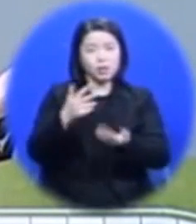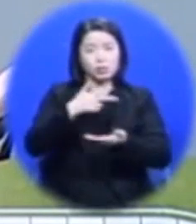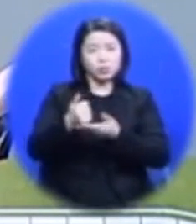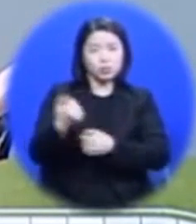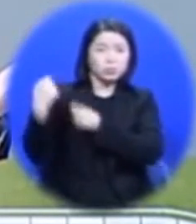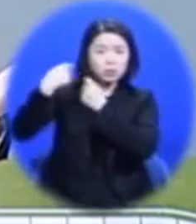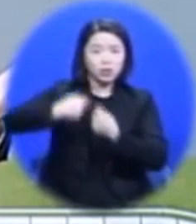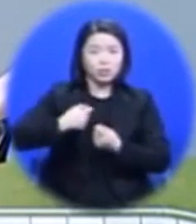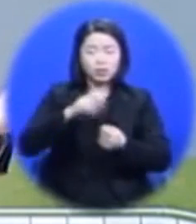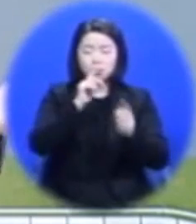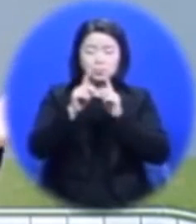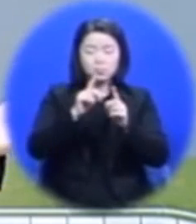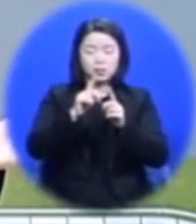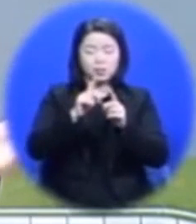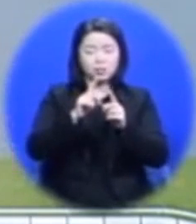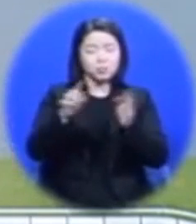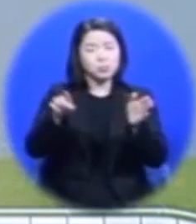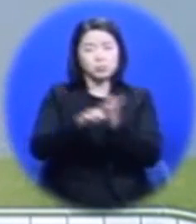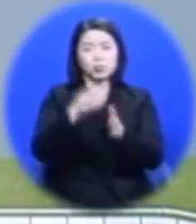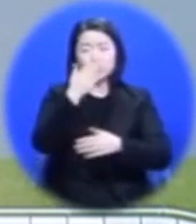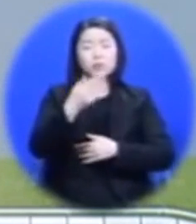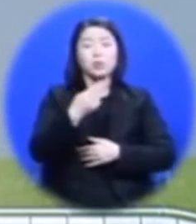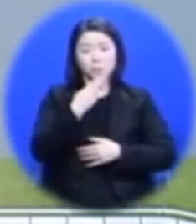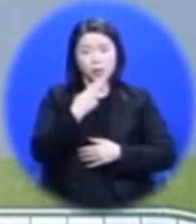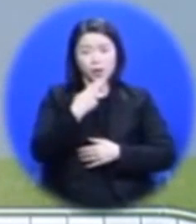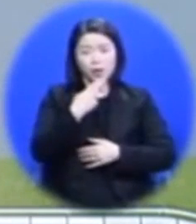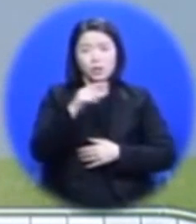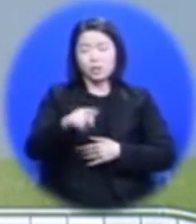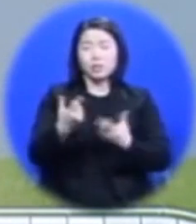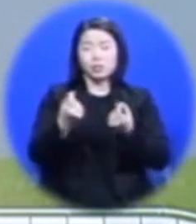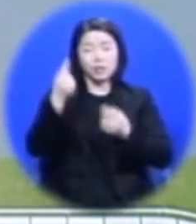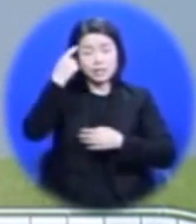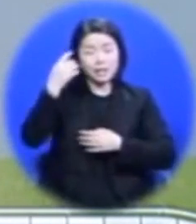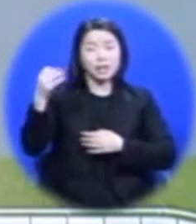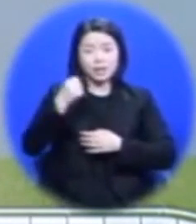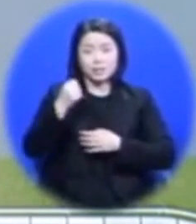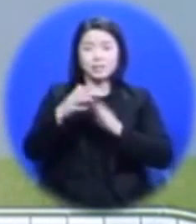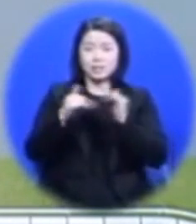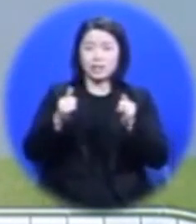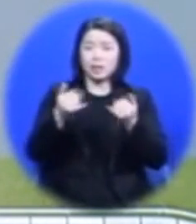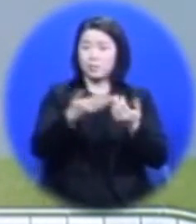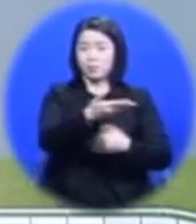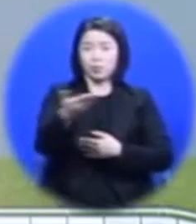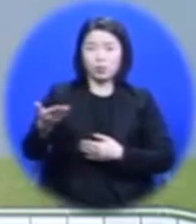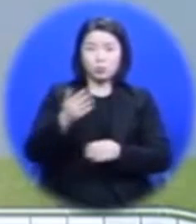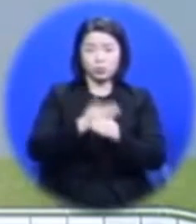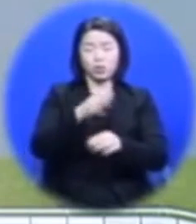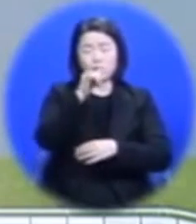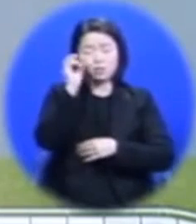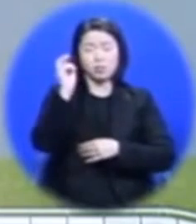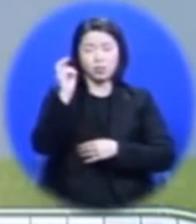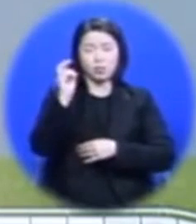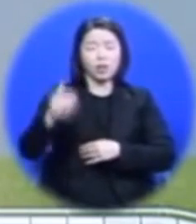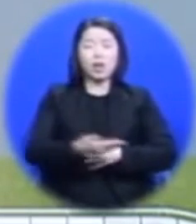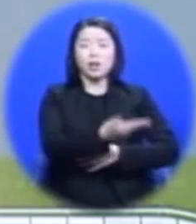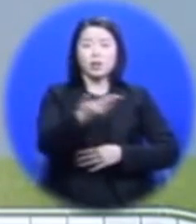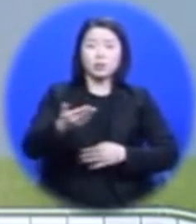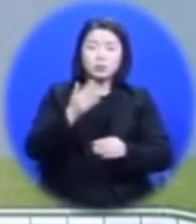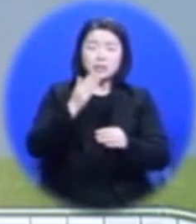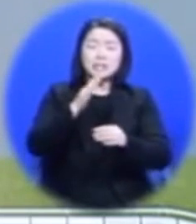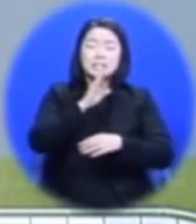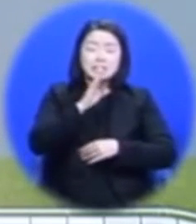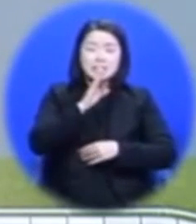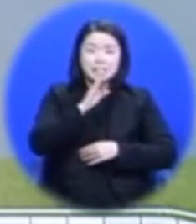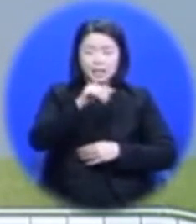주신다고 하는 말씀을 믿을 수가 없어. 그러시는 분들이 여러분 중에 있으실 겁니다. 여러분이 진짜